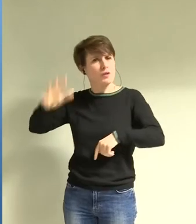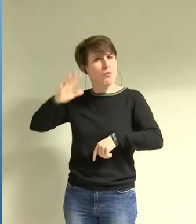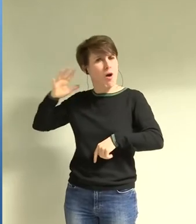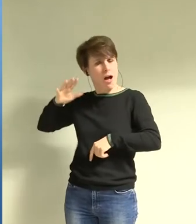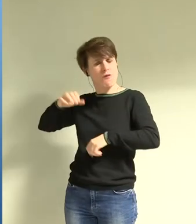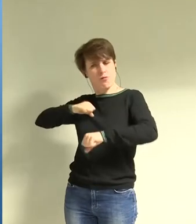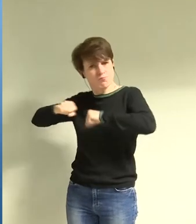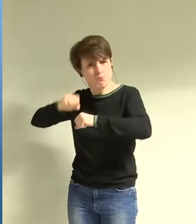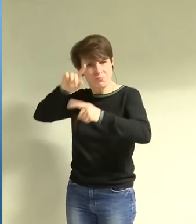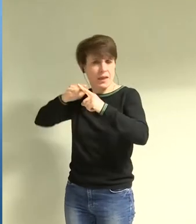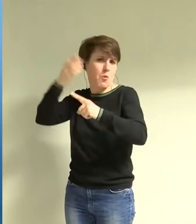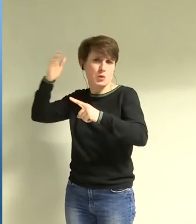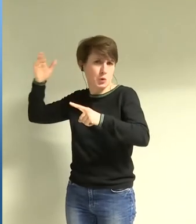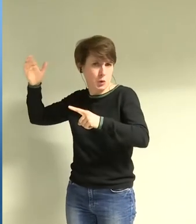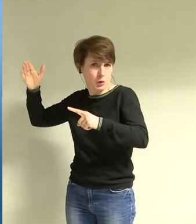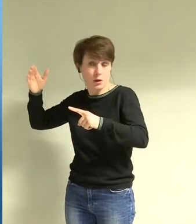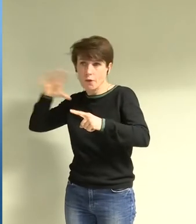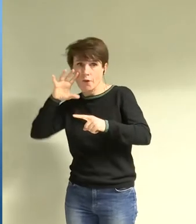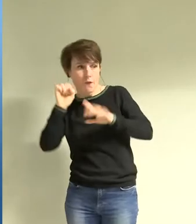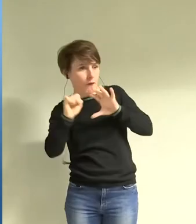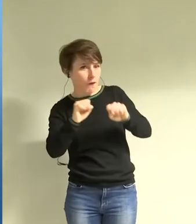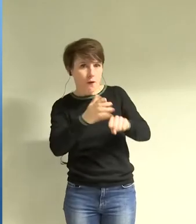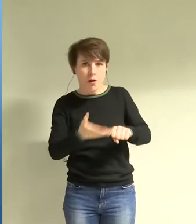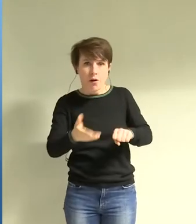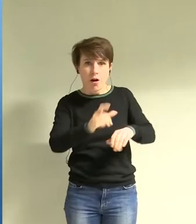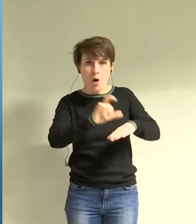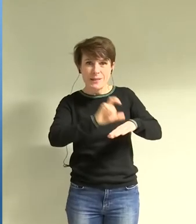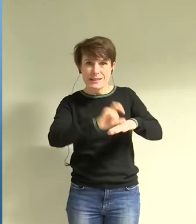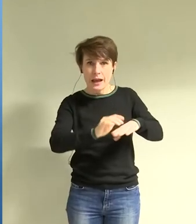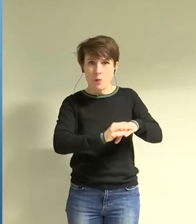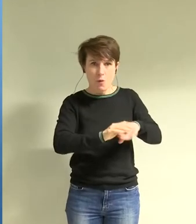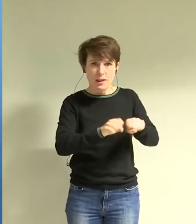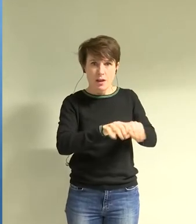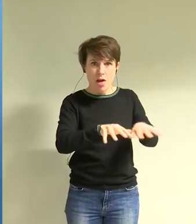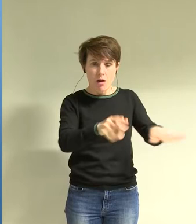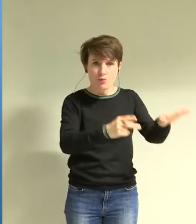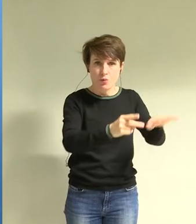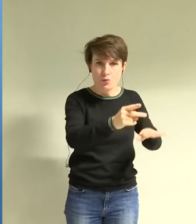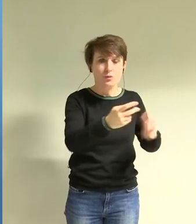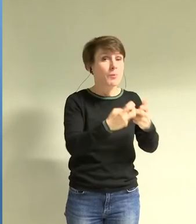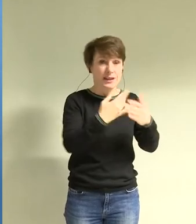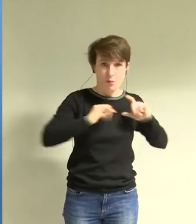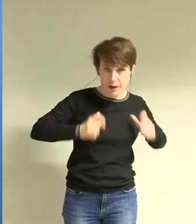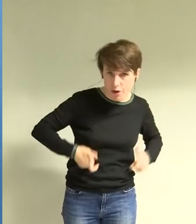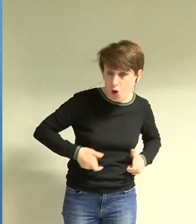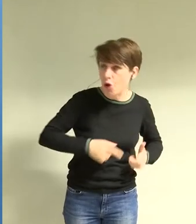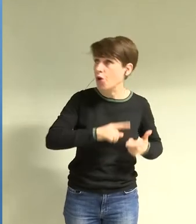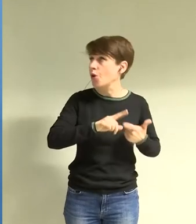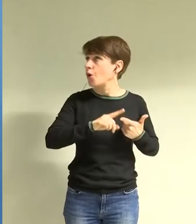il y avait une progression de l'islamisme politique je pense aux aux écoles je pense